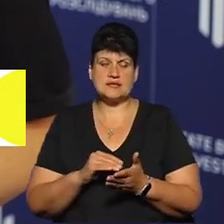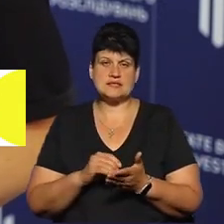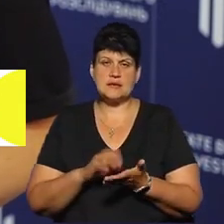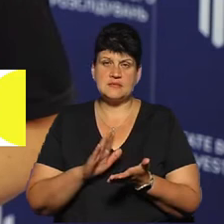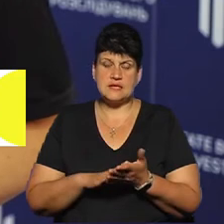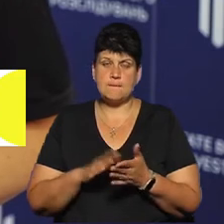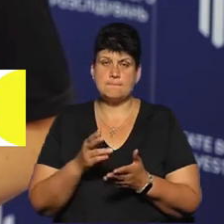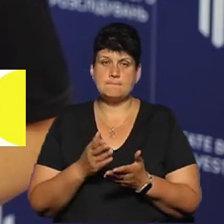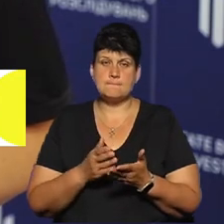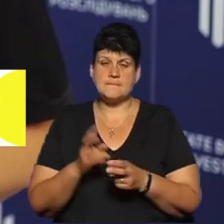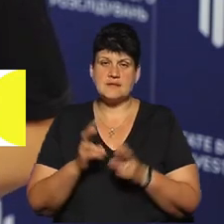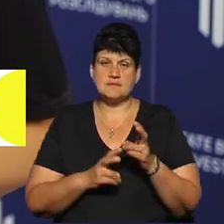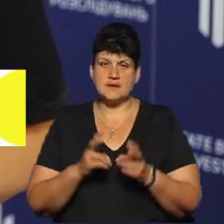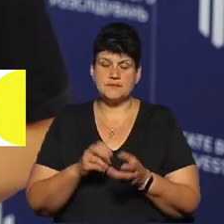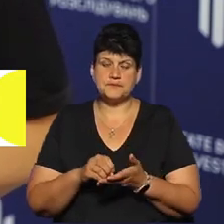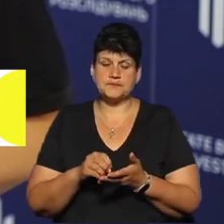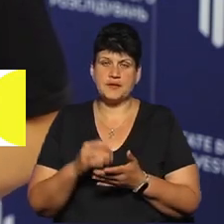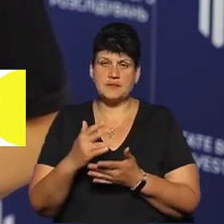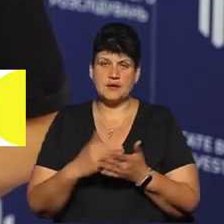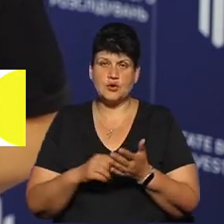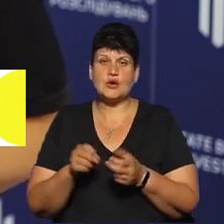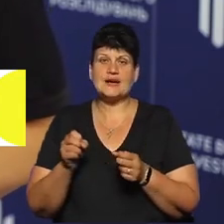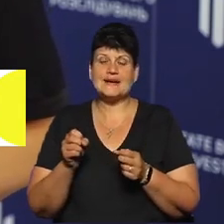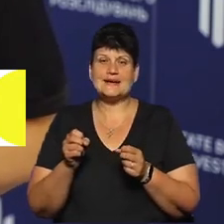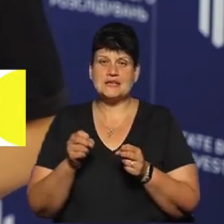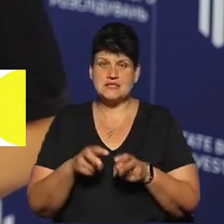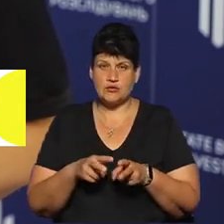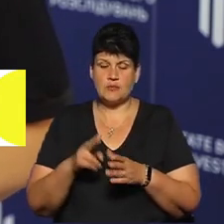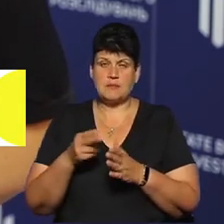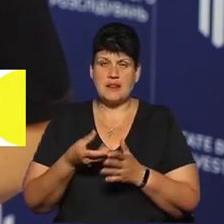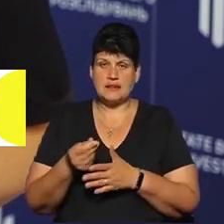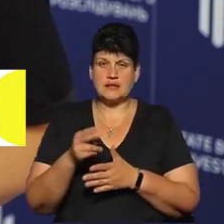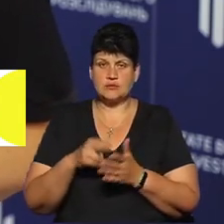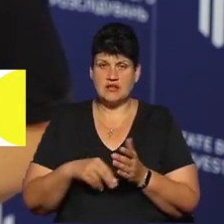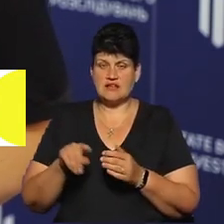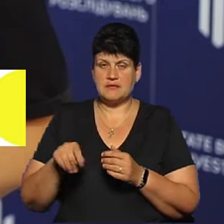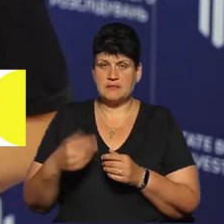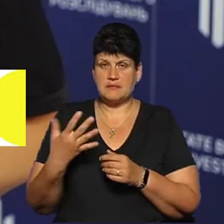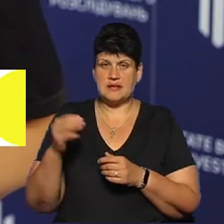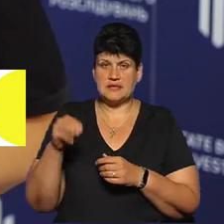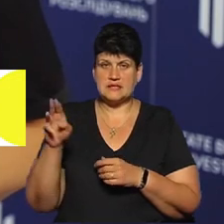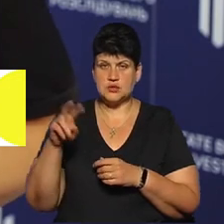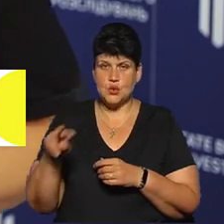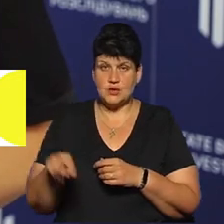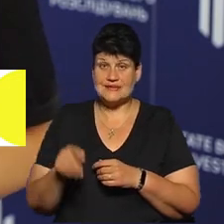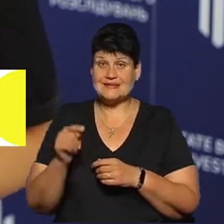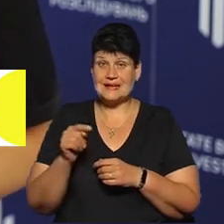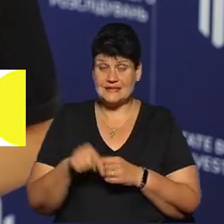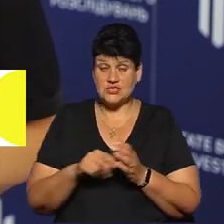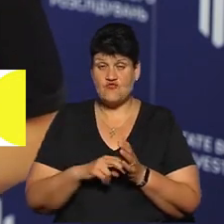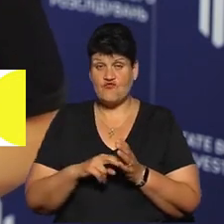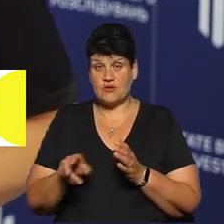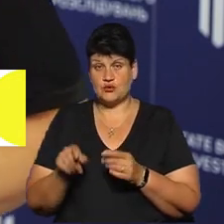переліку ризикових платників податків і вимагав від його власника 5 тисяч доларів США за те, щоб виключити його з цього